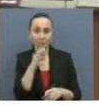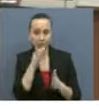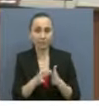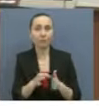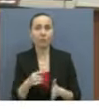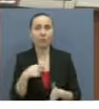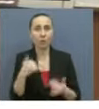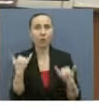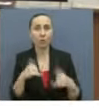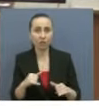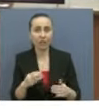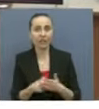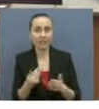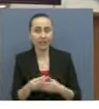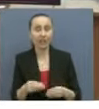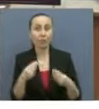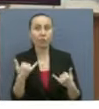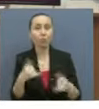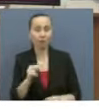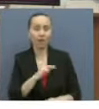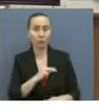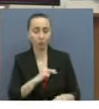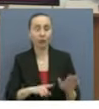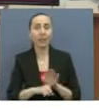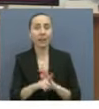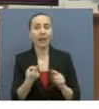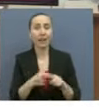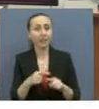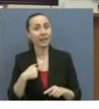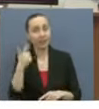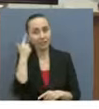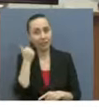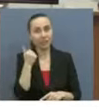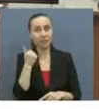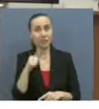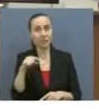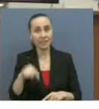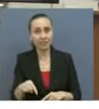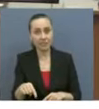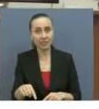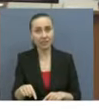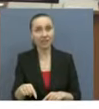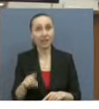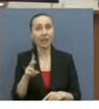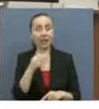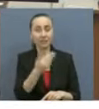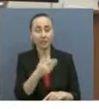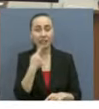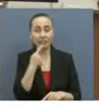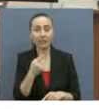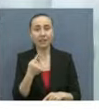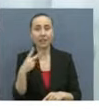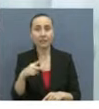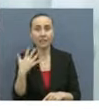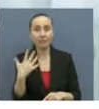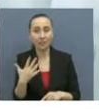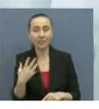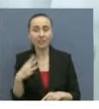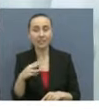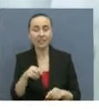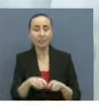Это, уже деньги выделили, это, уже работы начались. Это я знаю. Да. Но... То есть вот здесь, где, как вы говорите, 25-30 метров у нас пойдет